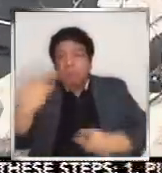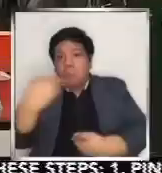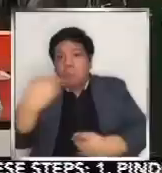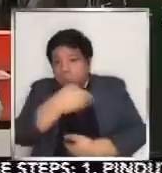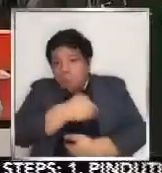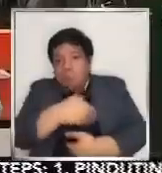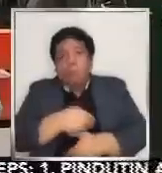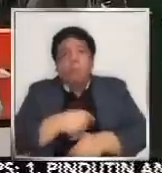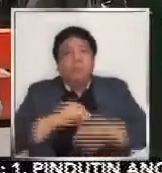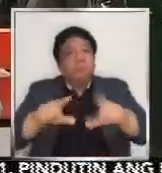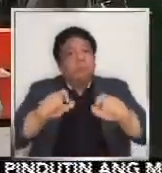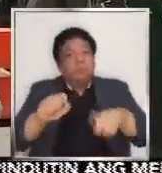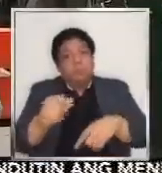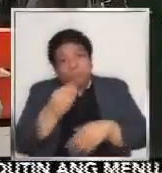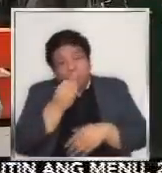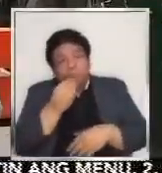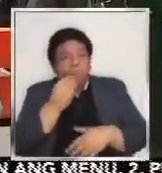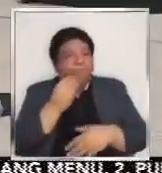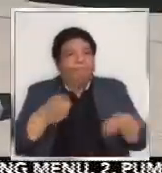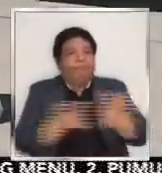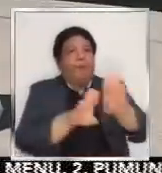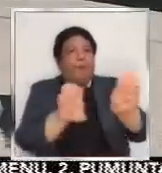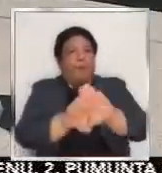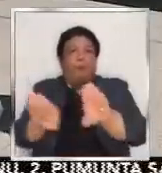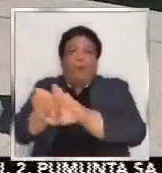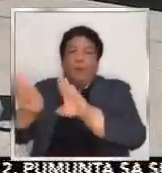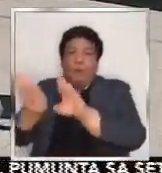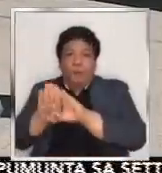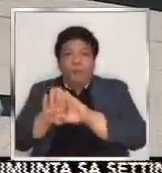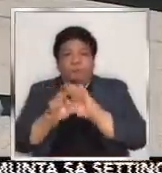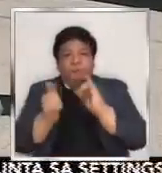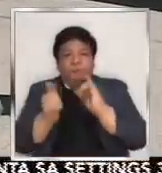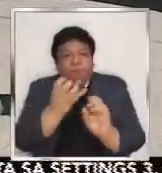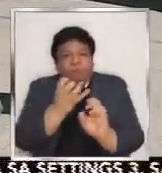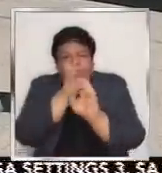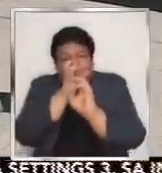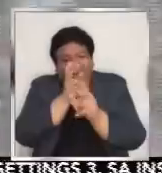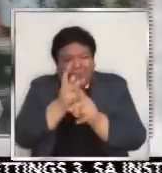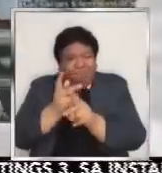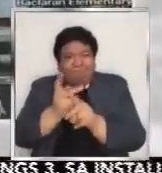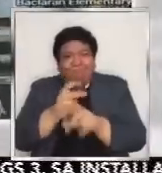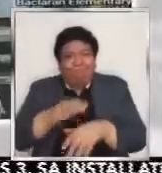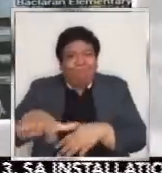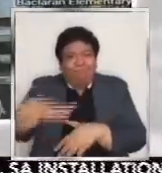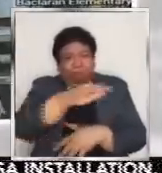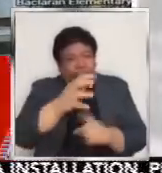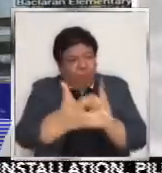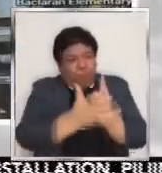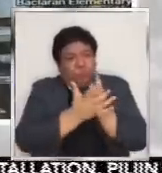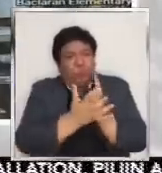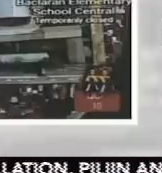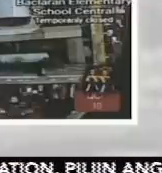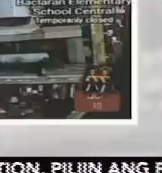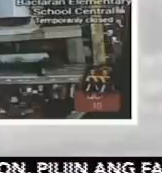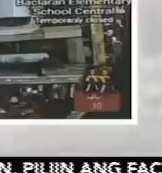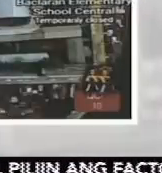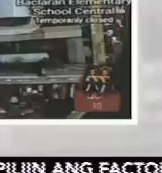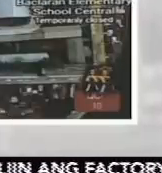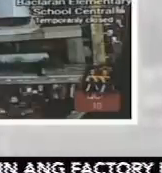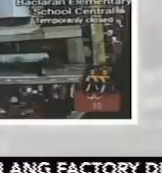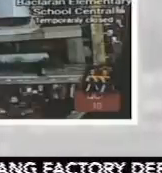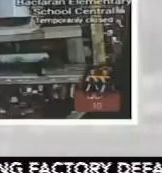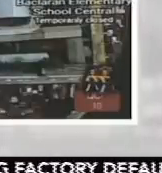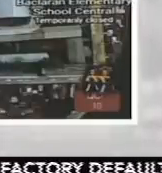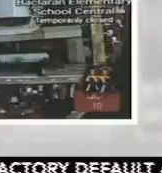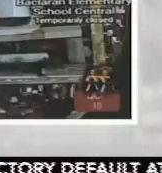sarado. Mahigpit din ang pagbabantay sa 13 quarantine control points sa lugar. Simula kasi alas 6 ng umaga kanina hanggang hating